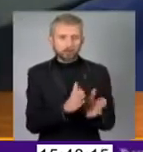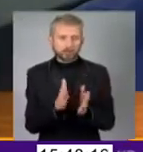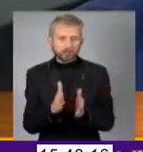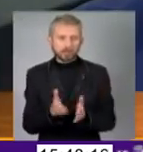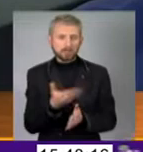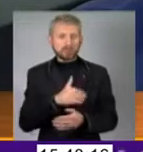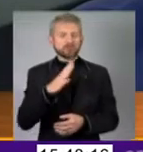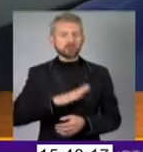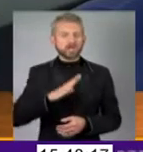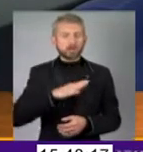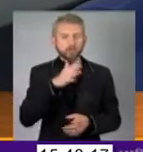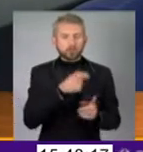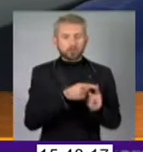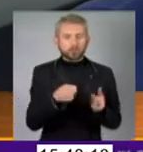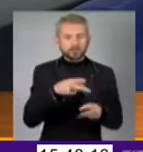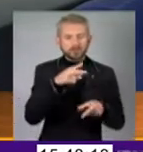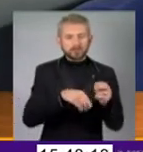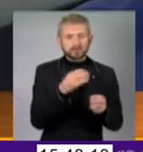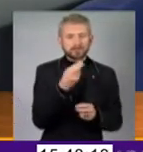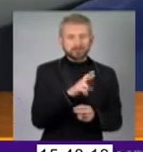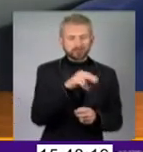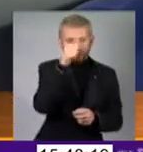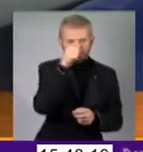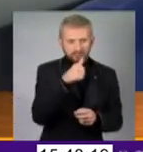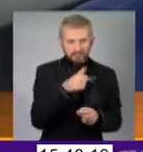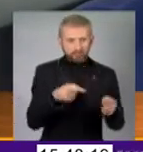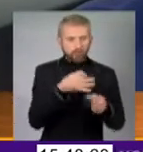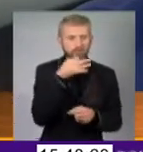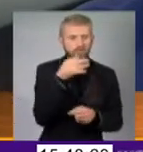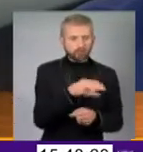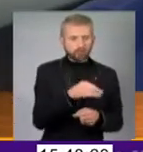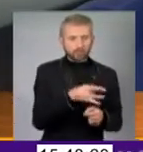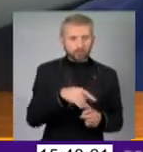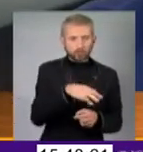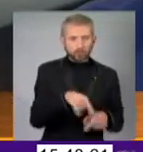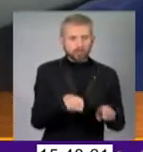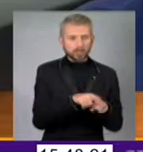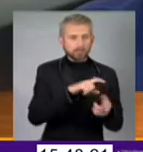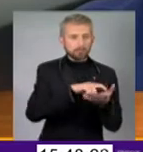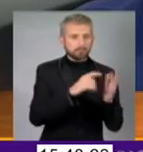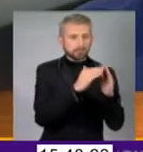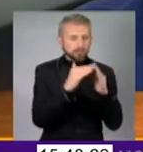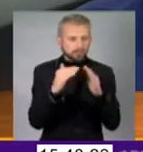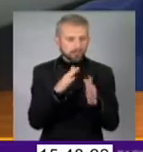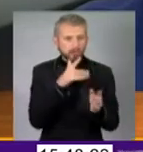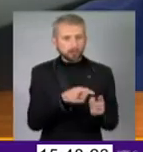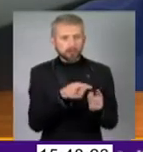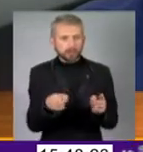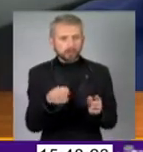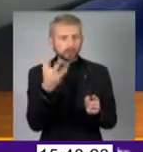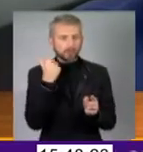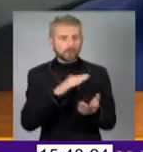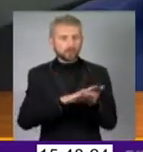Ми чекаємо в періоді кінця січня місяця відповідний звіт по районам, по таким приміщенням, по термінам виходу